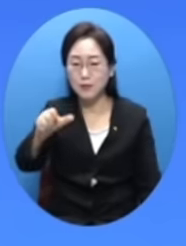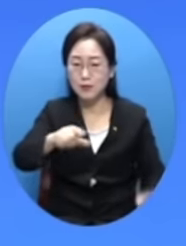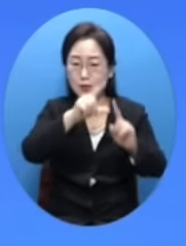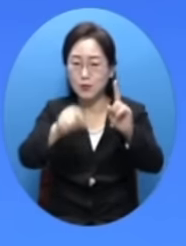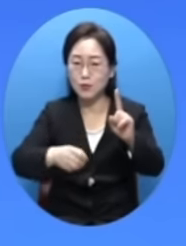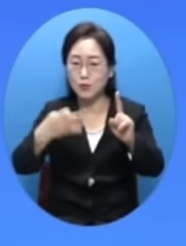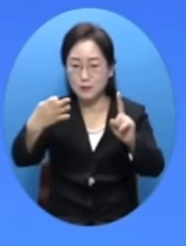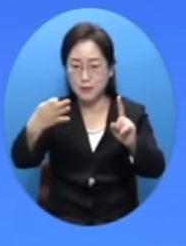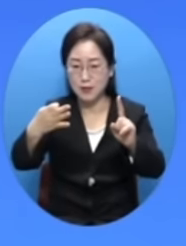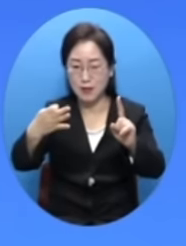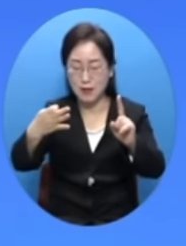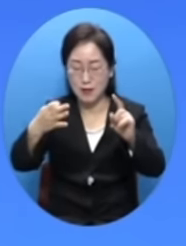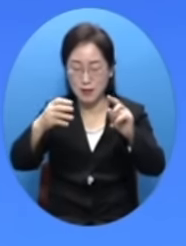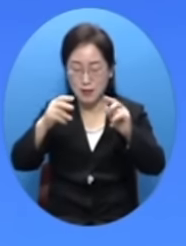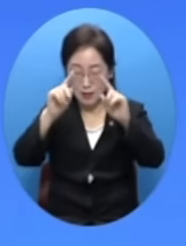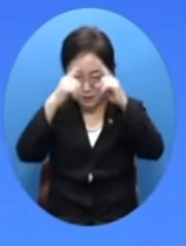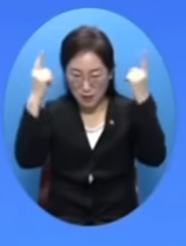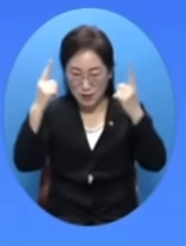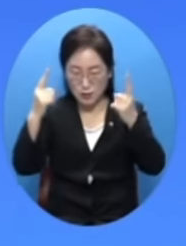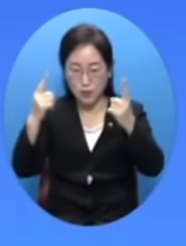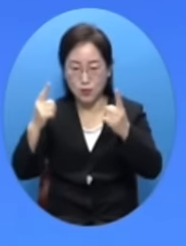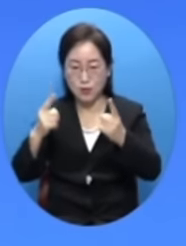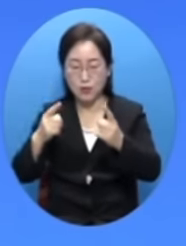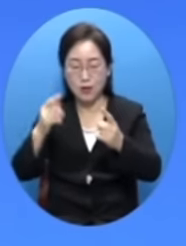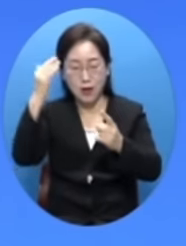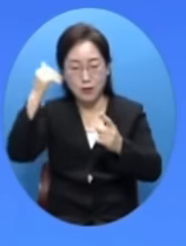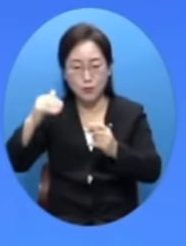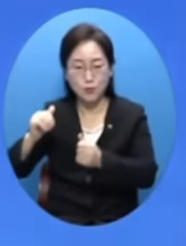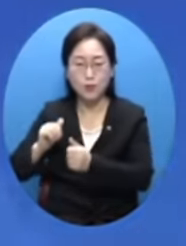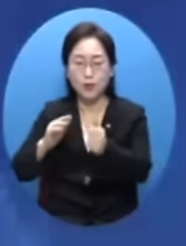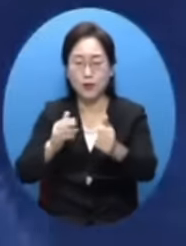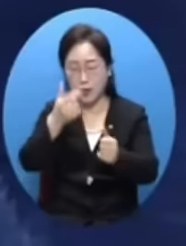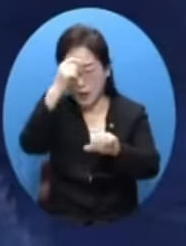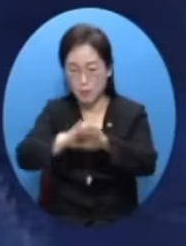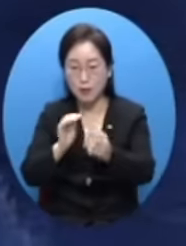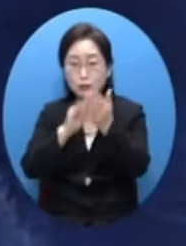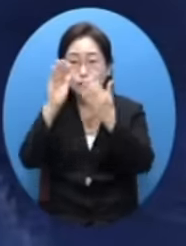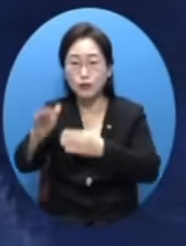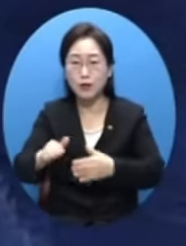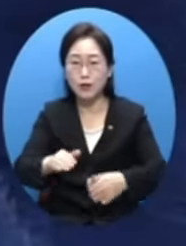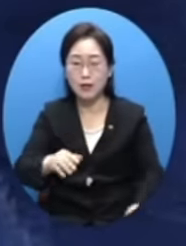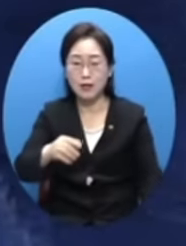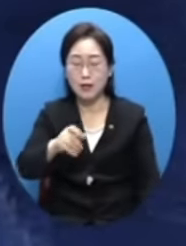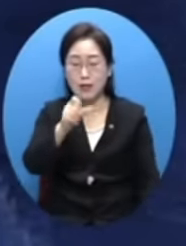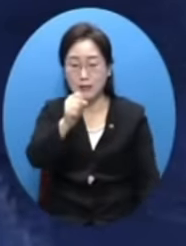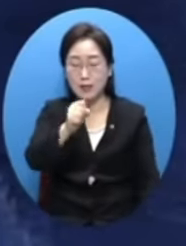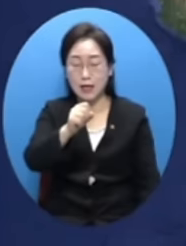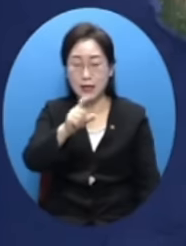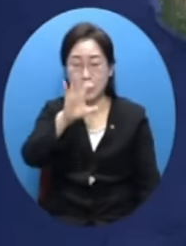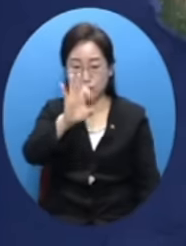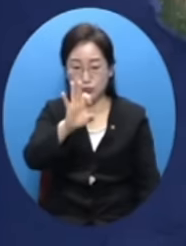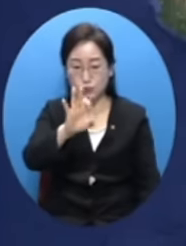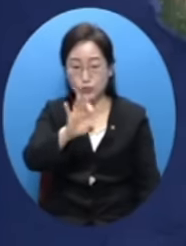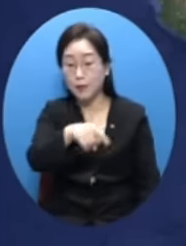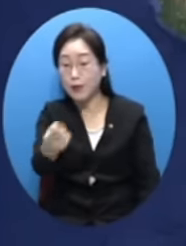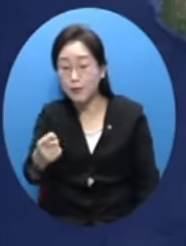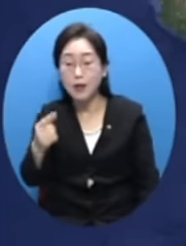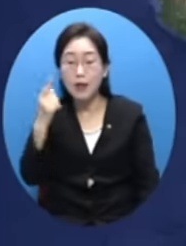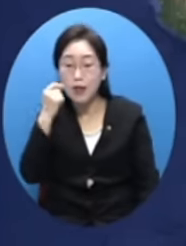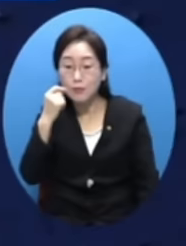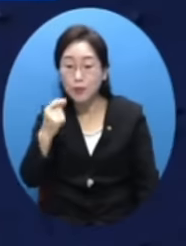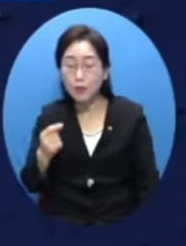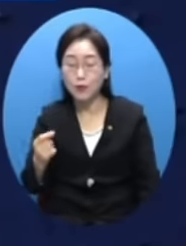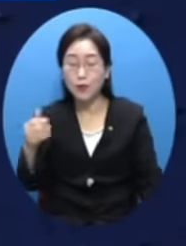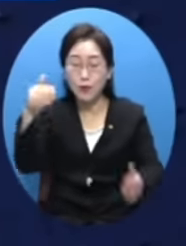14일 뚜루대학교에서 파송예배를 드린 아펜셀러는 샌프란시스코를 거쳐서 일본 요코하마 항으로 갔고, 거기서